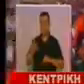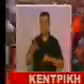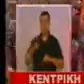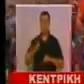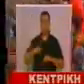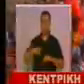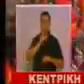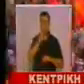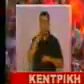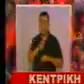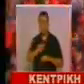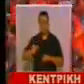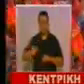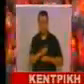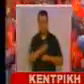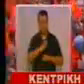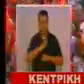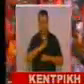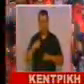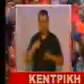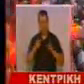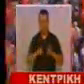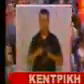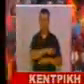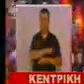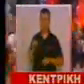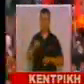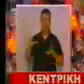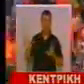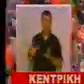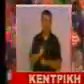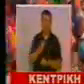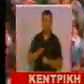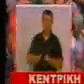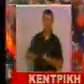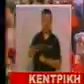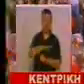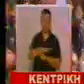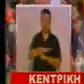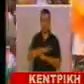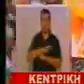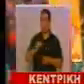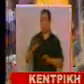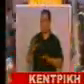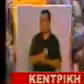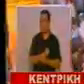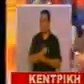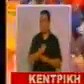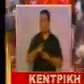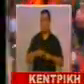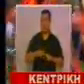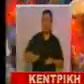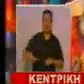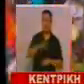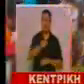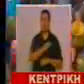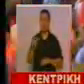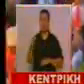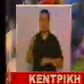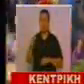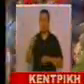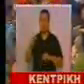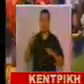πολιτική και να νικήσει ο λαός. Τι σημαίνει νίκη του λαού? Να απαλλαγεί οριστικά από το ζυγό